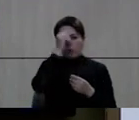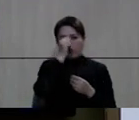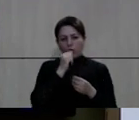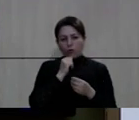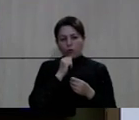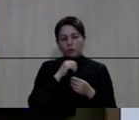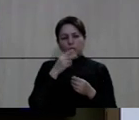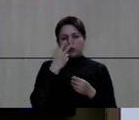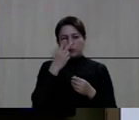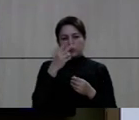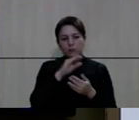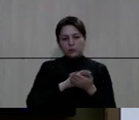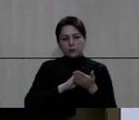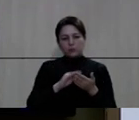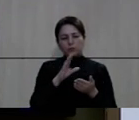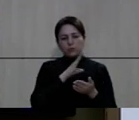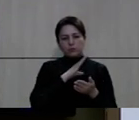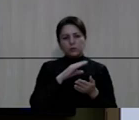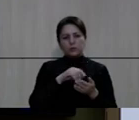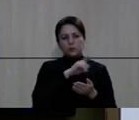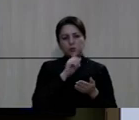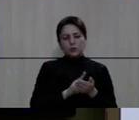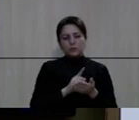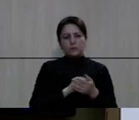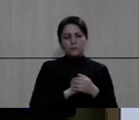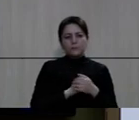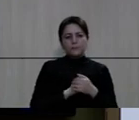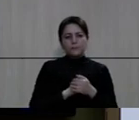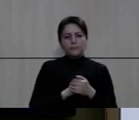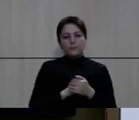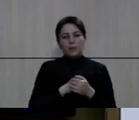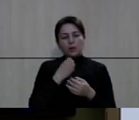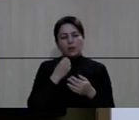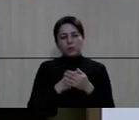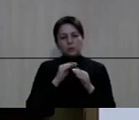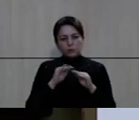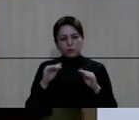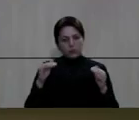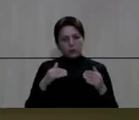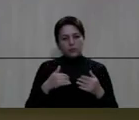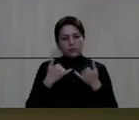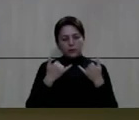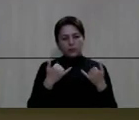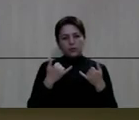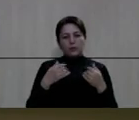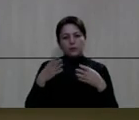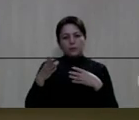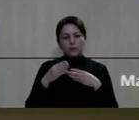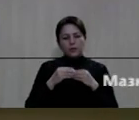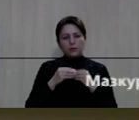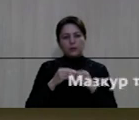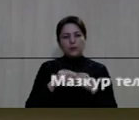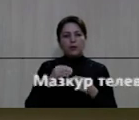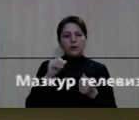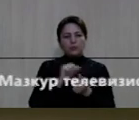oy ko'rsatilgan bo'lishi shart. Aziz o'quvchilar, bugun biz siz bilan